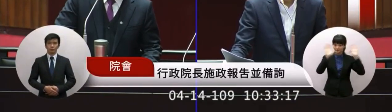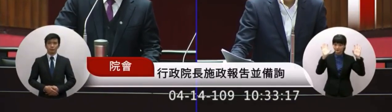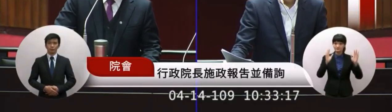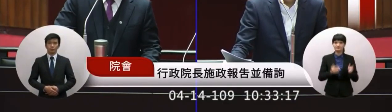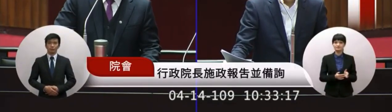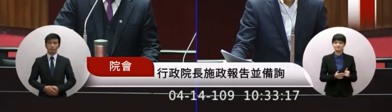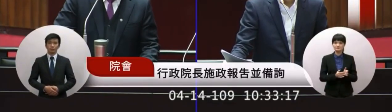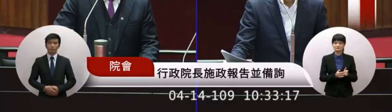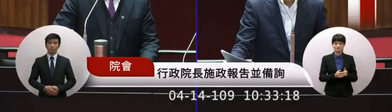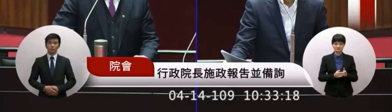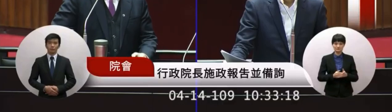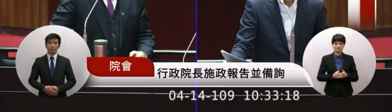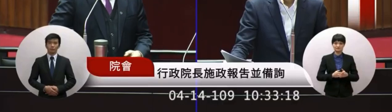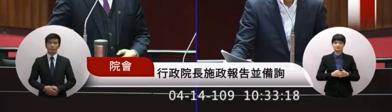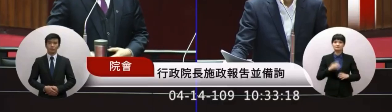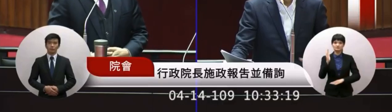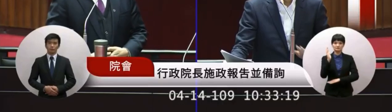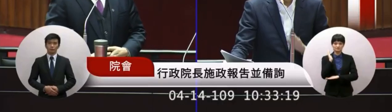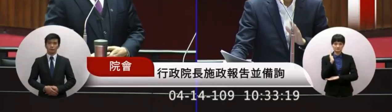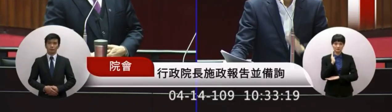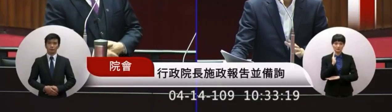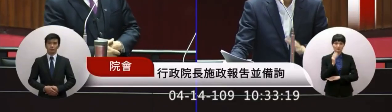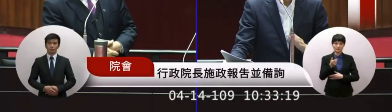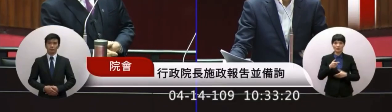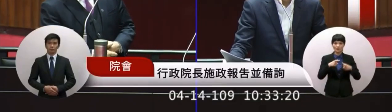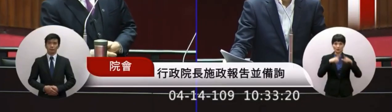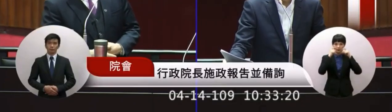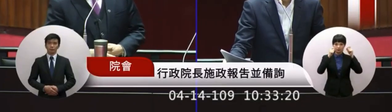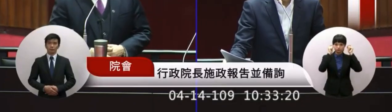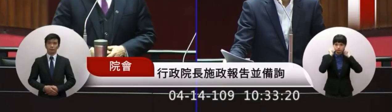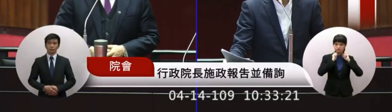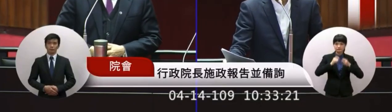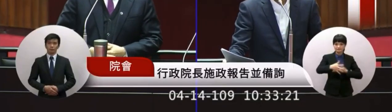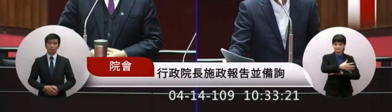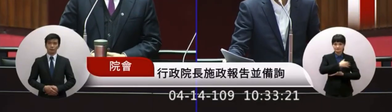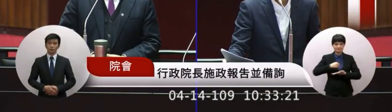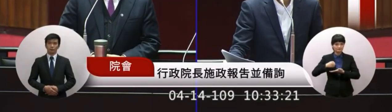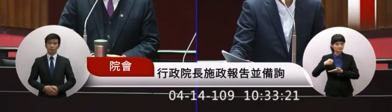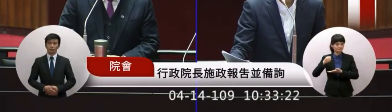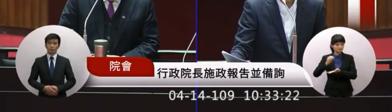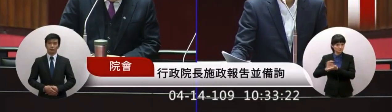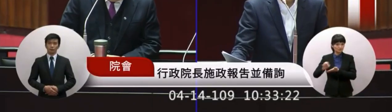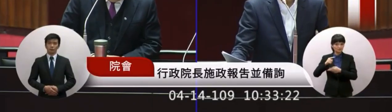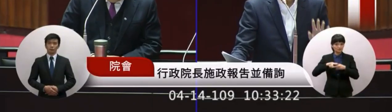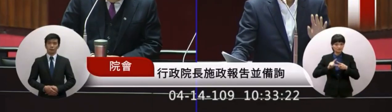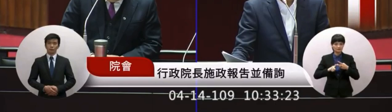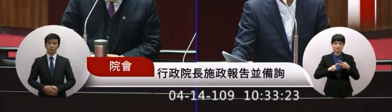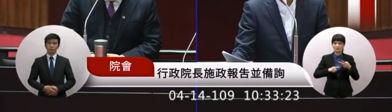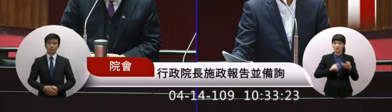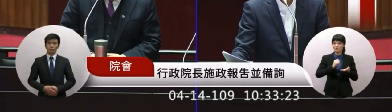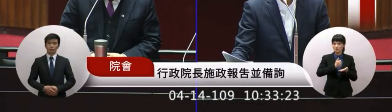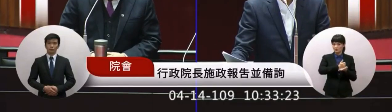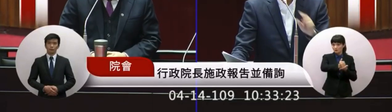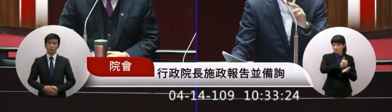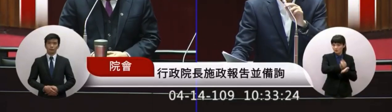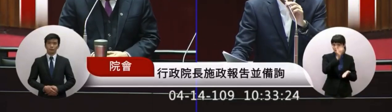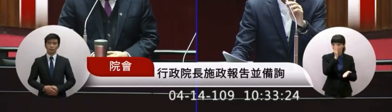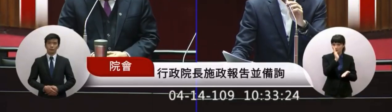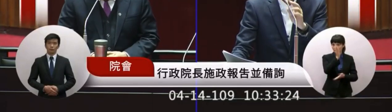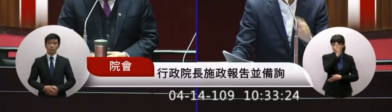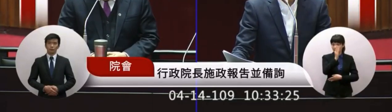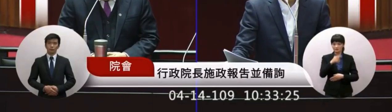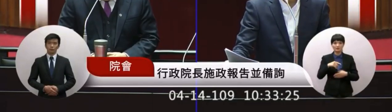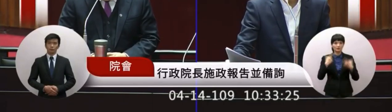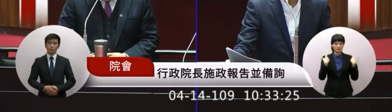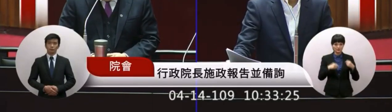国家征用的口罩还有口罩禁止出口的这个政策，会从原本的四月延长到六月底。那我们